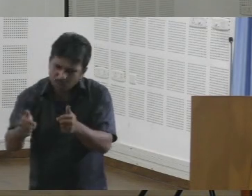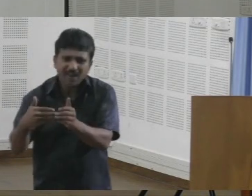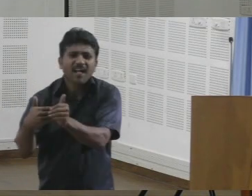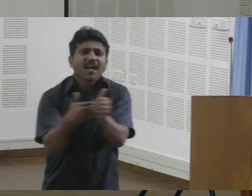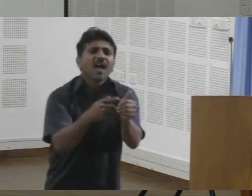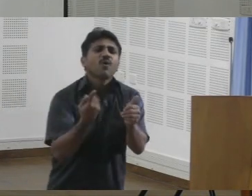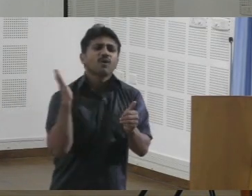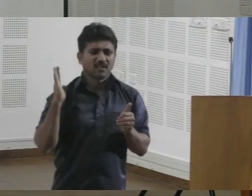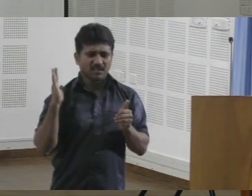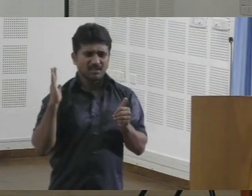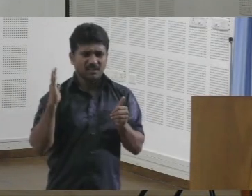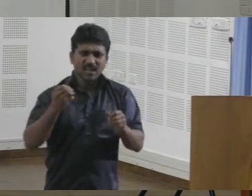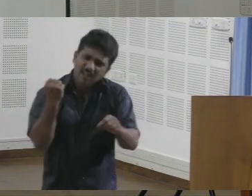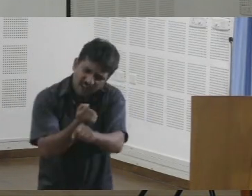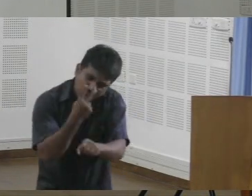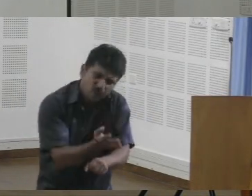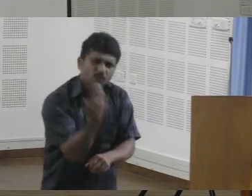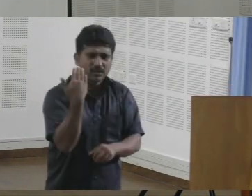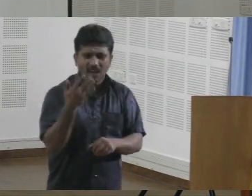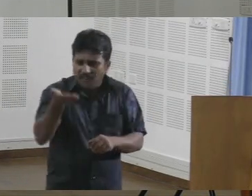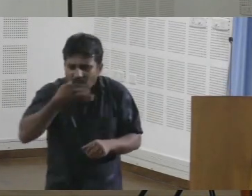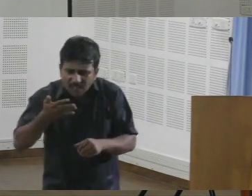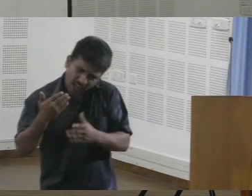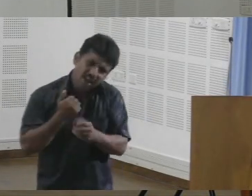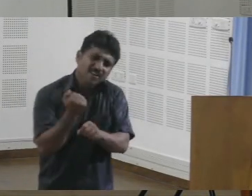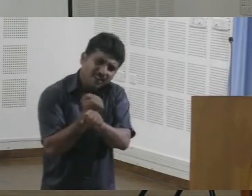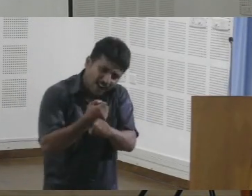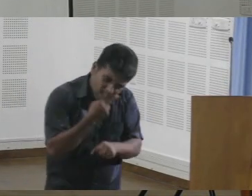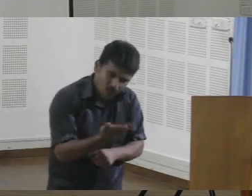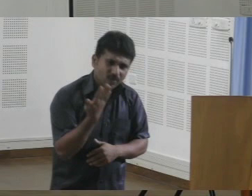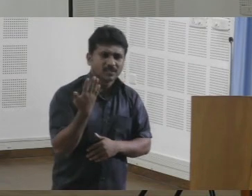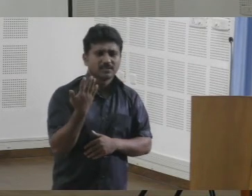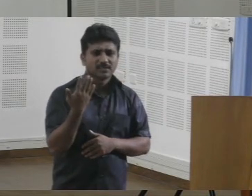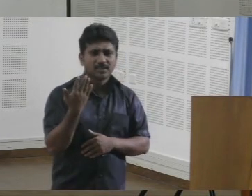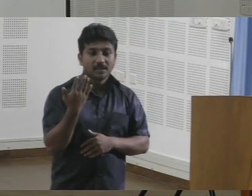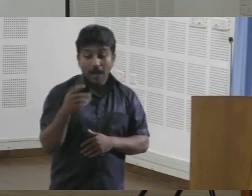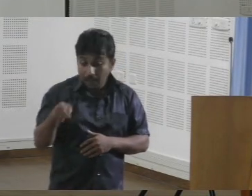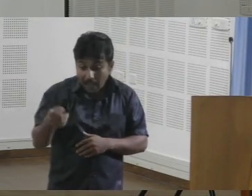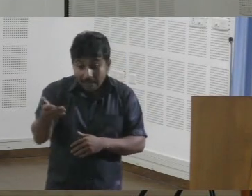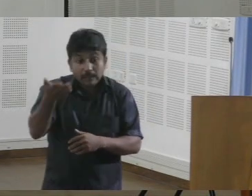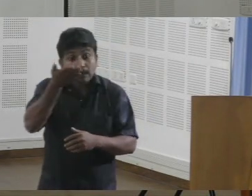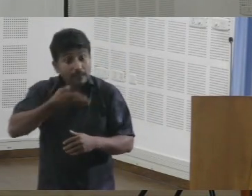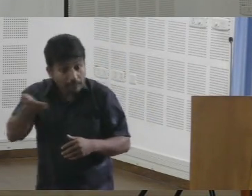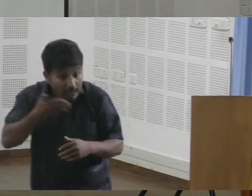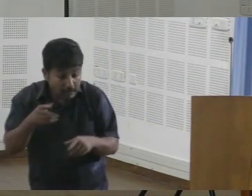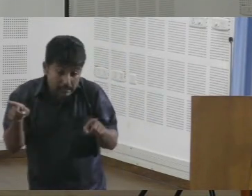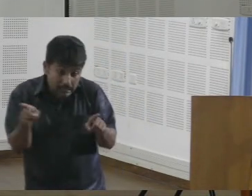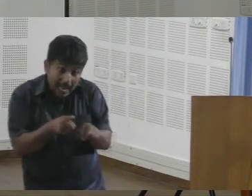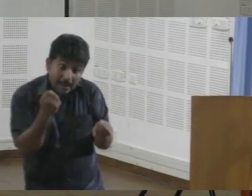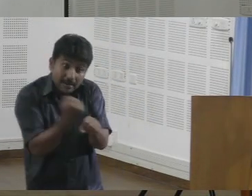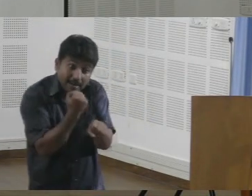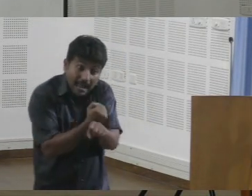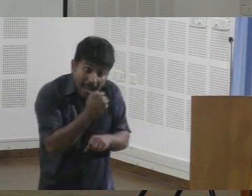ചെയ്യുക. അത് ട്രൈ ചെയ്യാതെ തന്നെ ഇതൊന്നും നടക്കില്ല, ഇതൊന്നും ശരിയാവില്ല എന്ന് ആദ്യമേ വിചാരിക്കരുത്. അവർ പറയുന്നത് നമ്മൾ